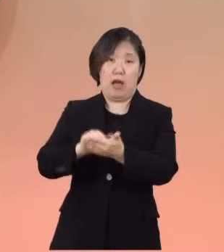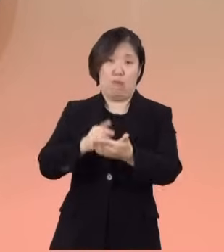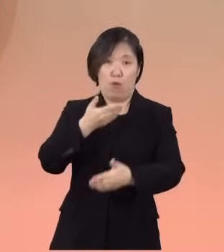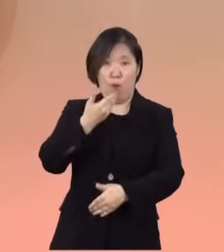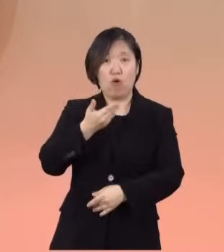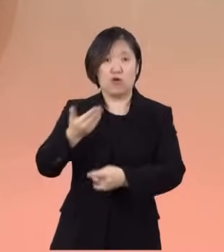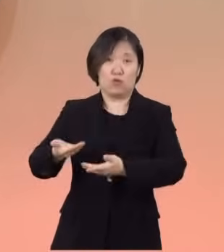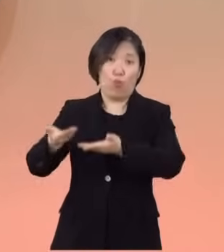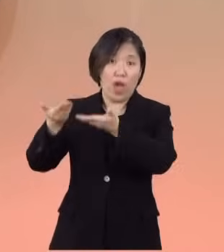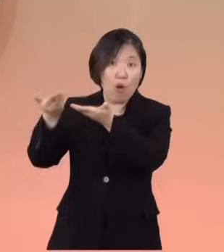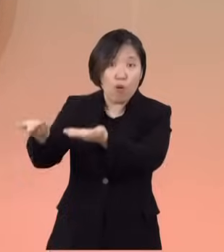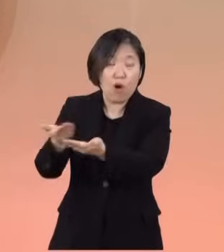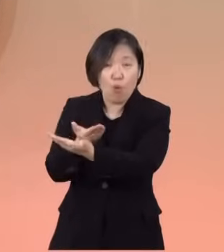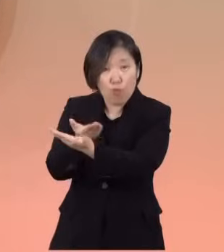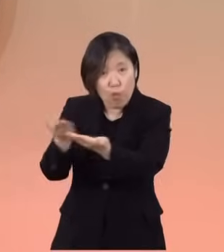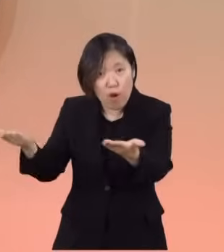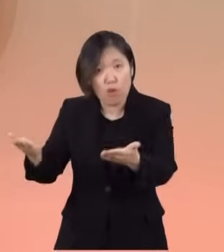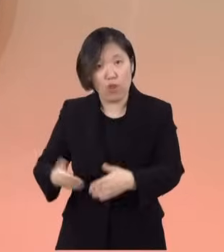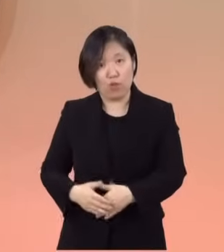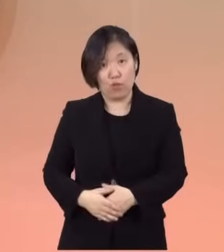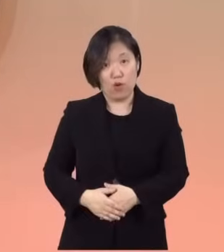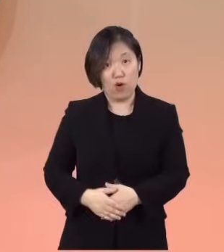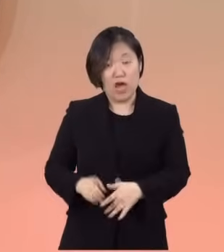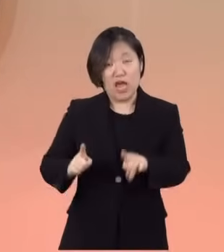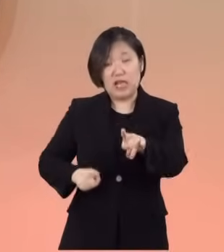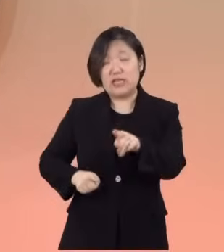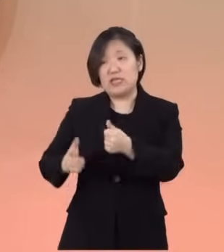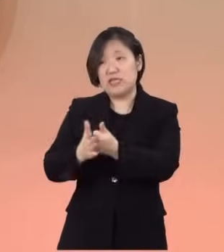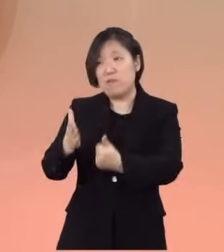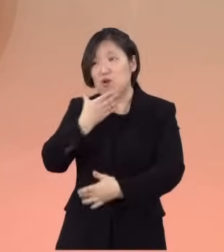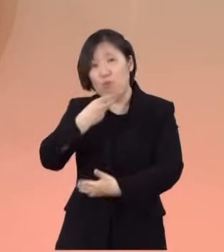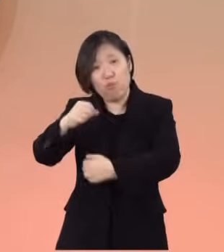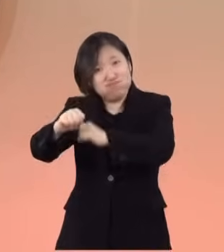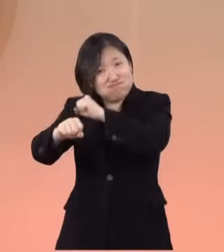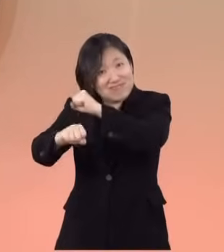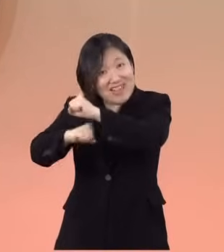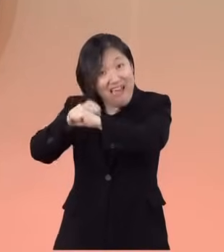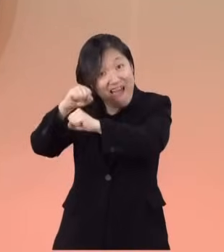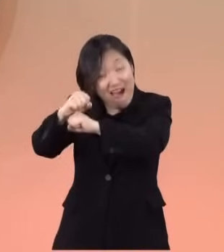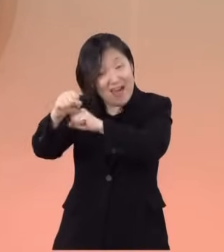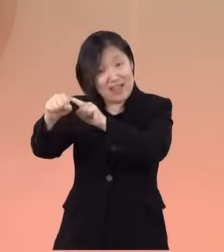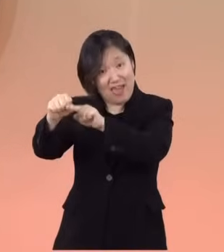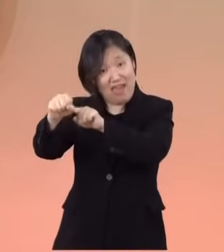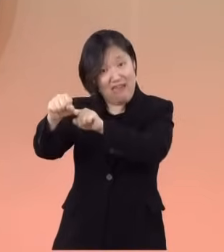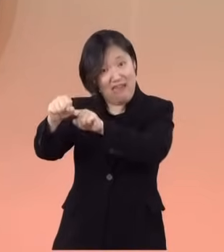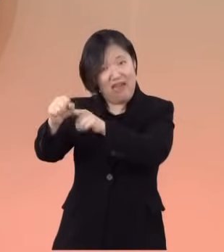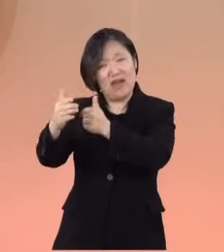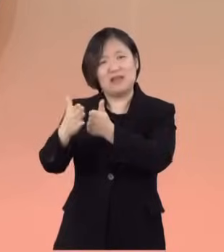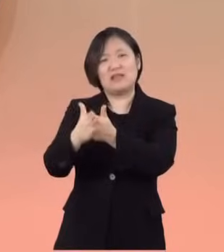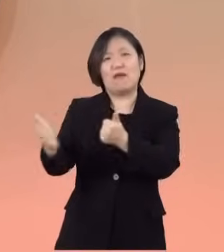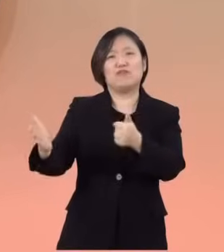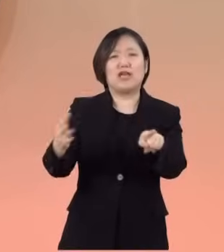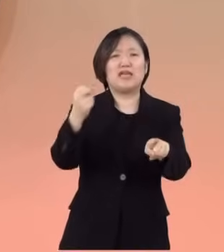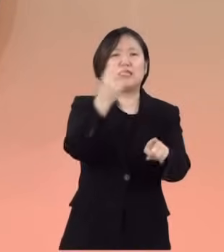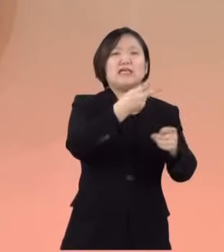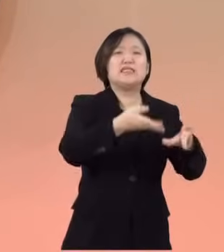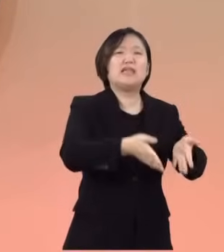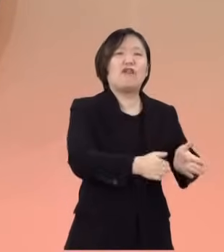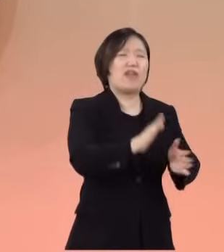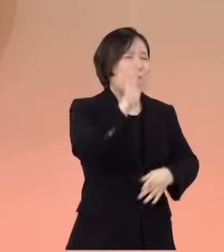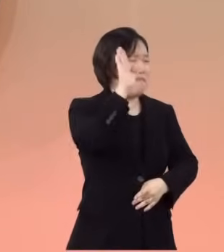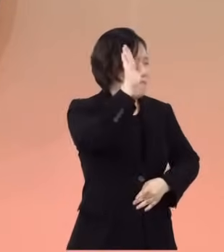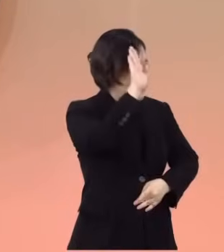올렸고이 공양을 올린 공덕으로 먼 미래 세상에 반드시 바른